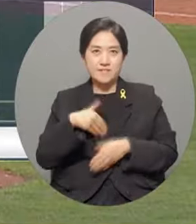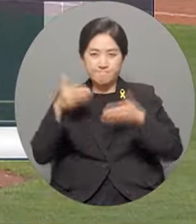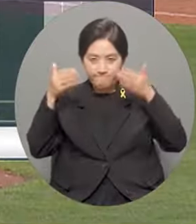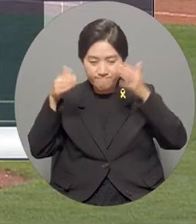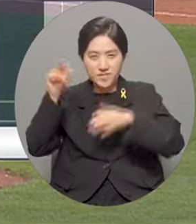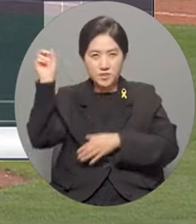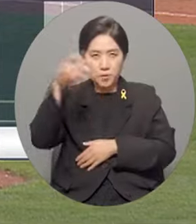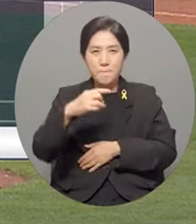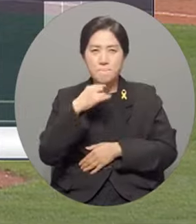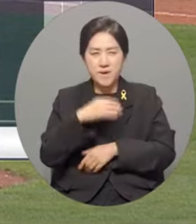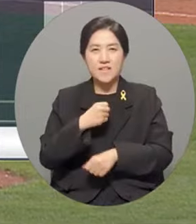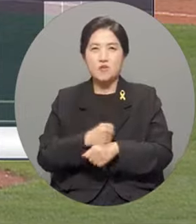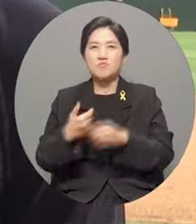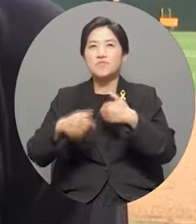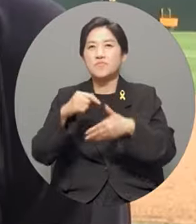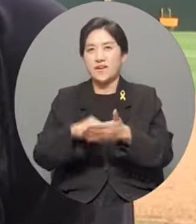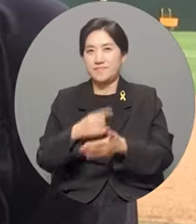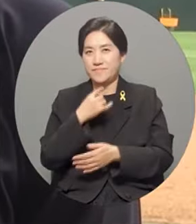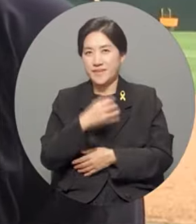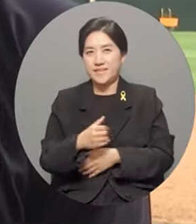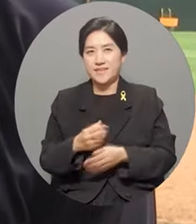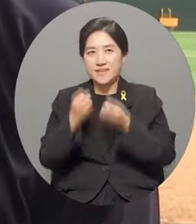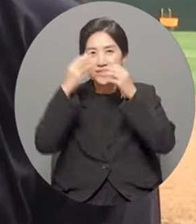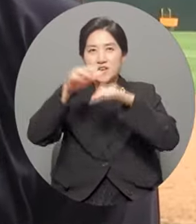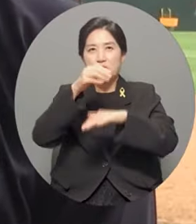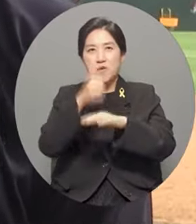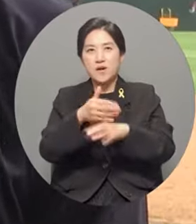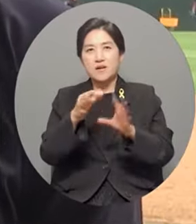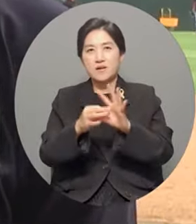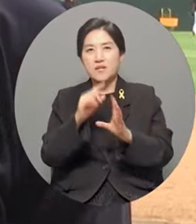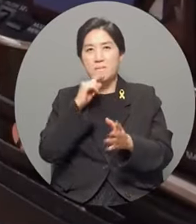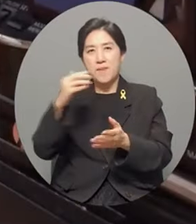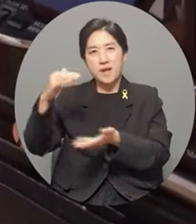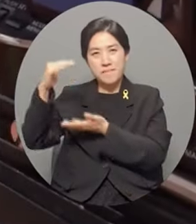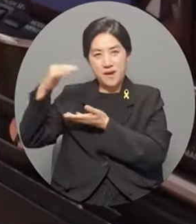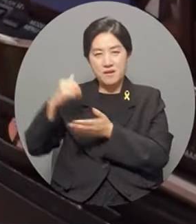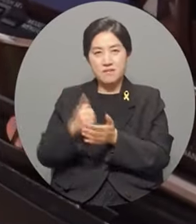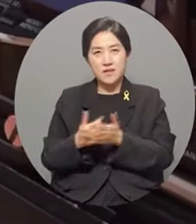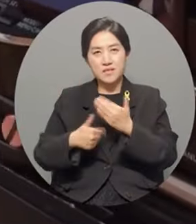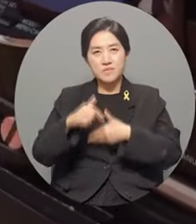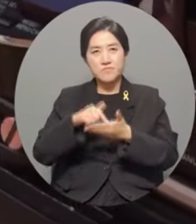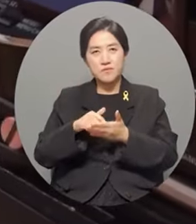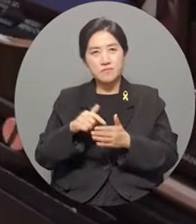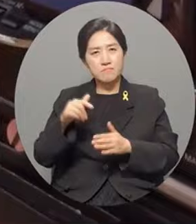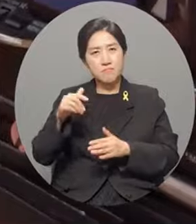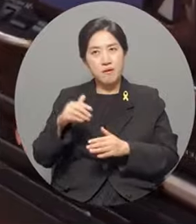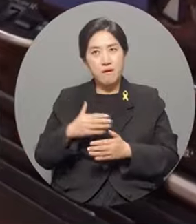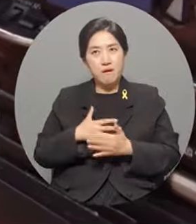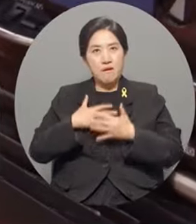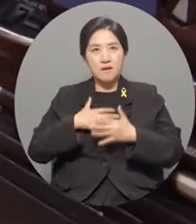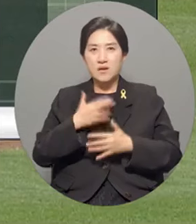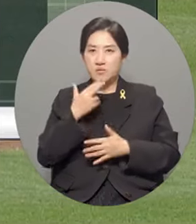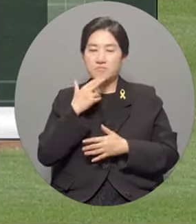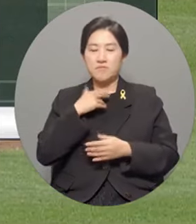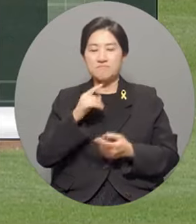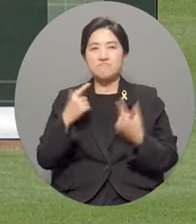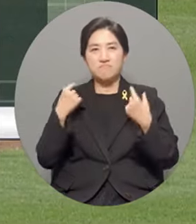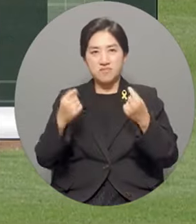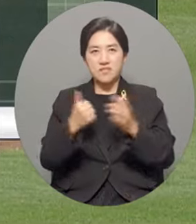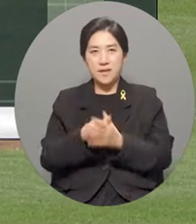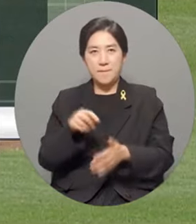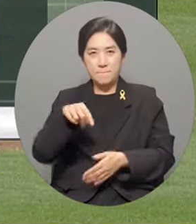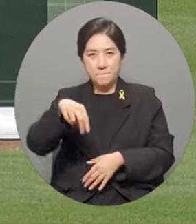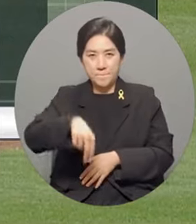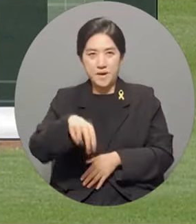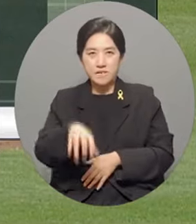던지고 싶은 마음뿐입니다. 신인왕에 관련된 얘기가 와도 제 심리적인 차이가 크게 만들어지진 않더라고요. 마운드